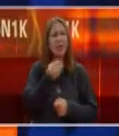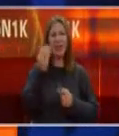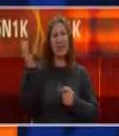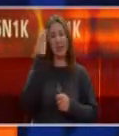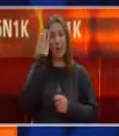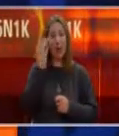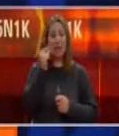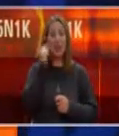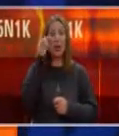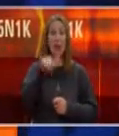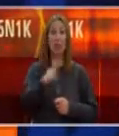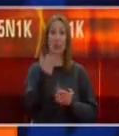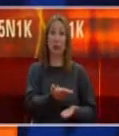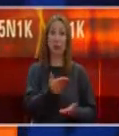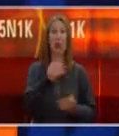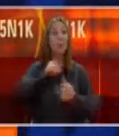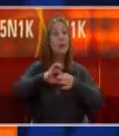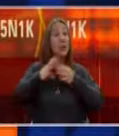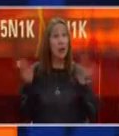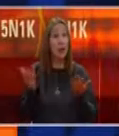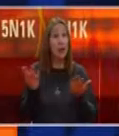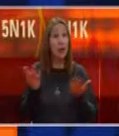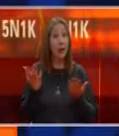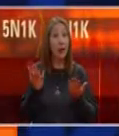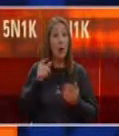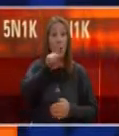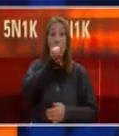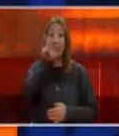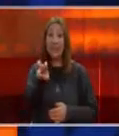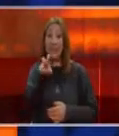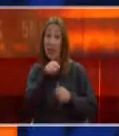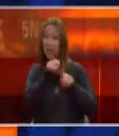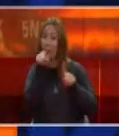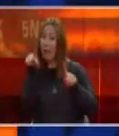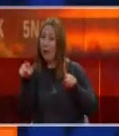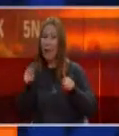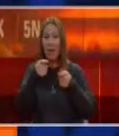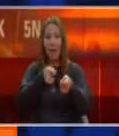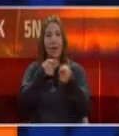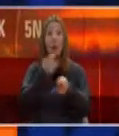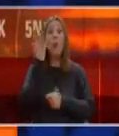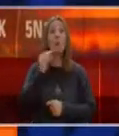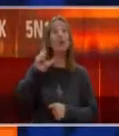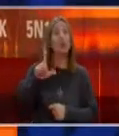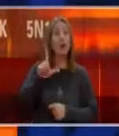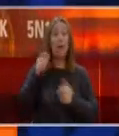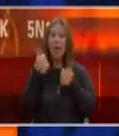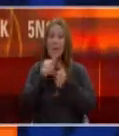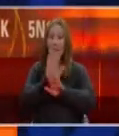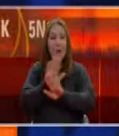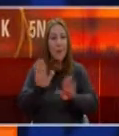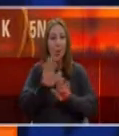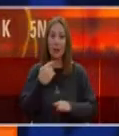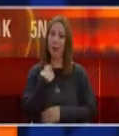temel insan hakkı. Dolayısıyla da 18'ine kadar eğitimde olmalılar.